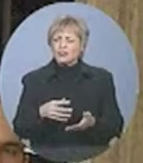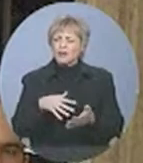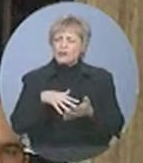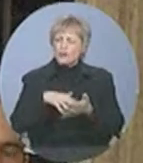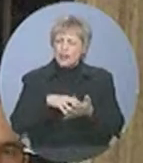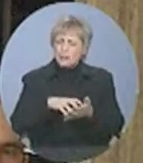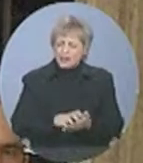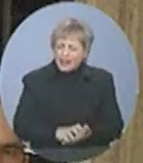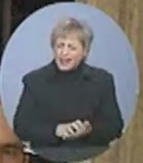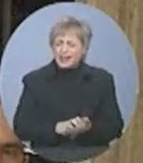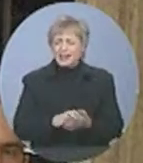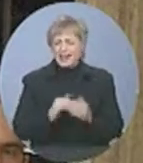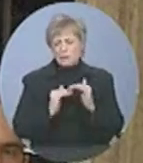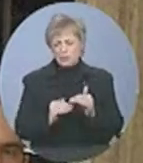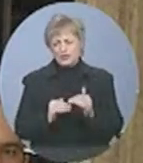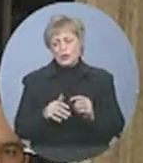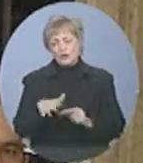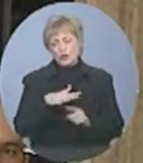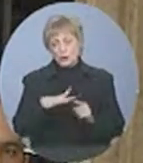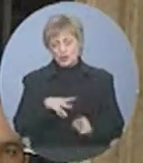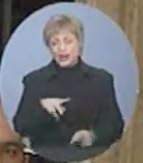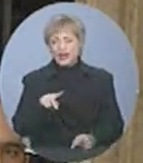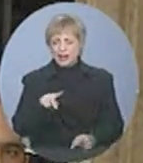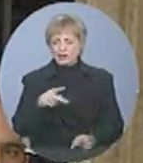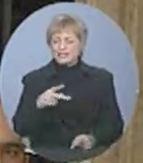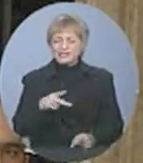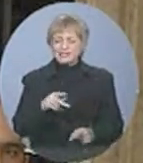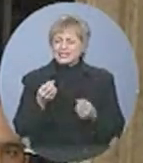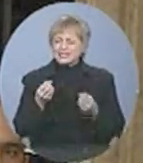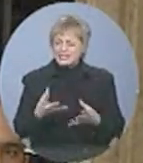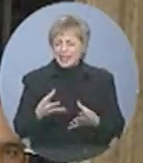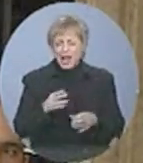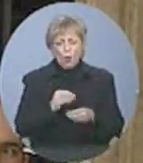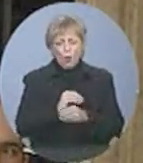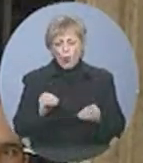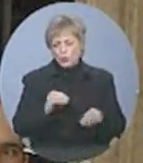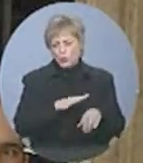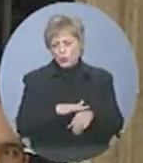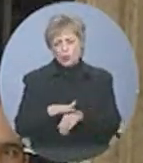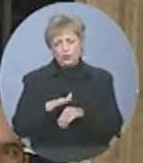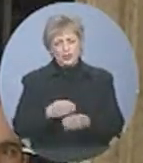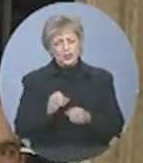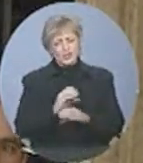protections environnementales dans notre gorge, sans consultation, sans débat?